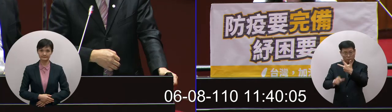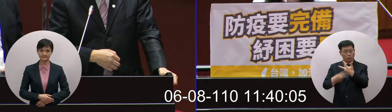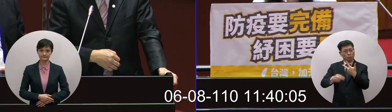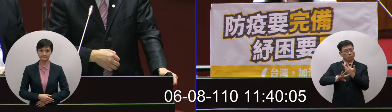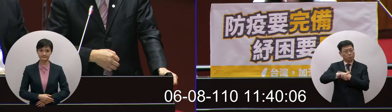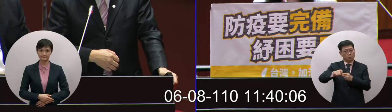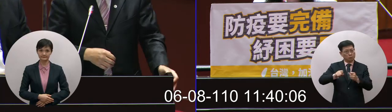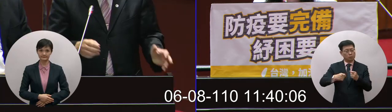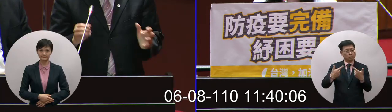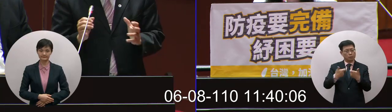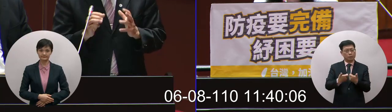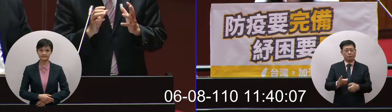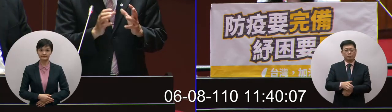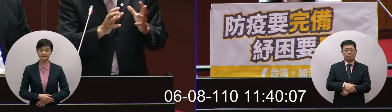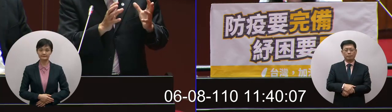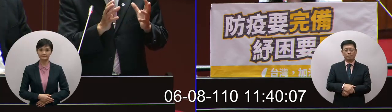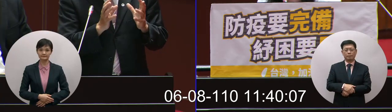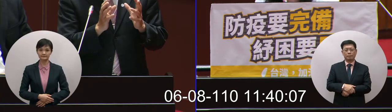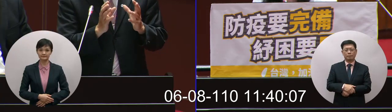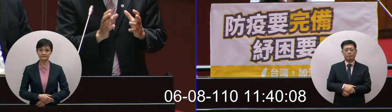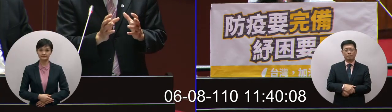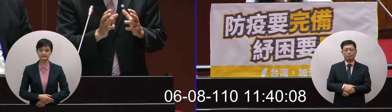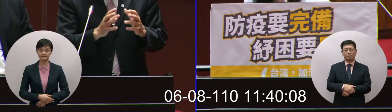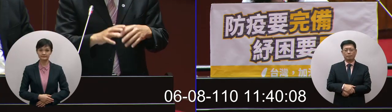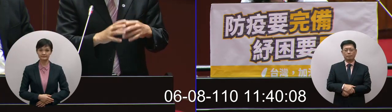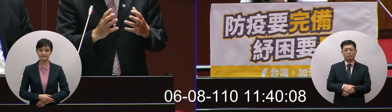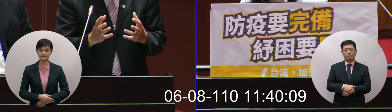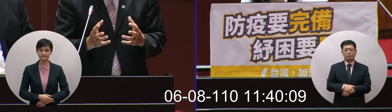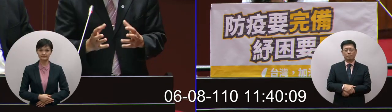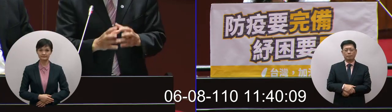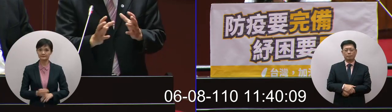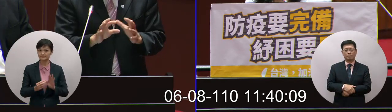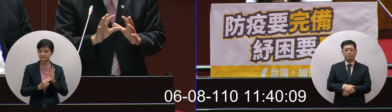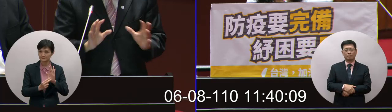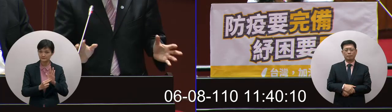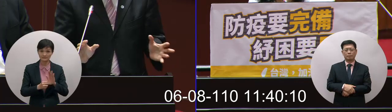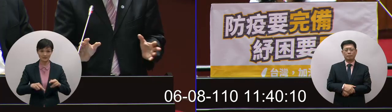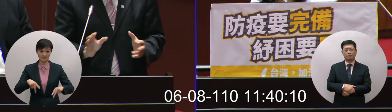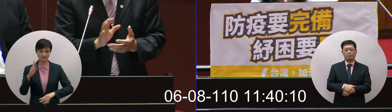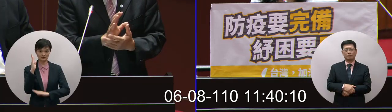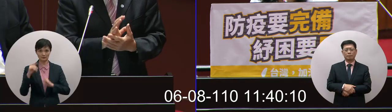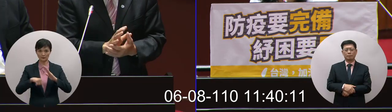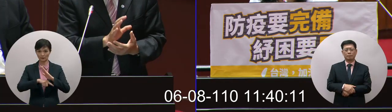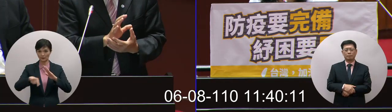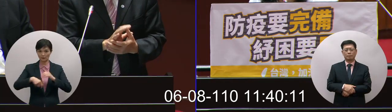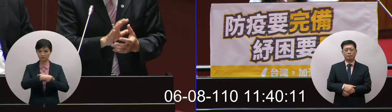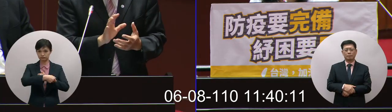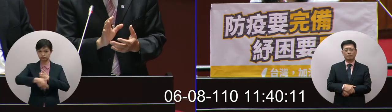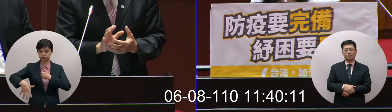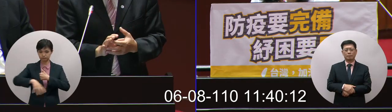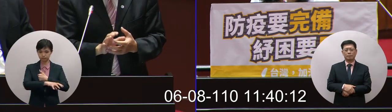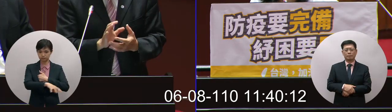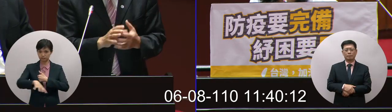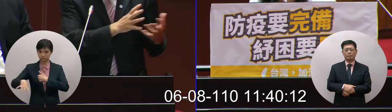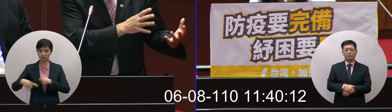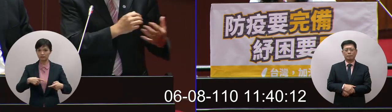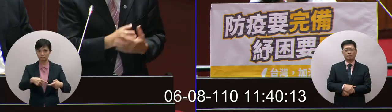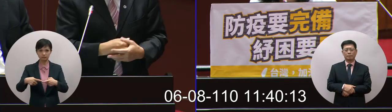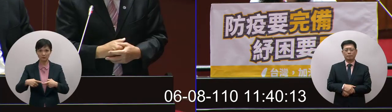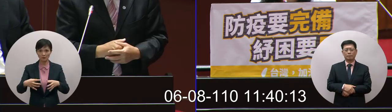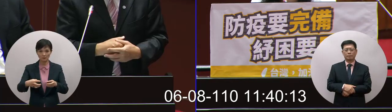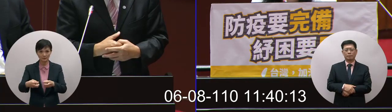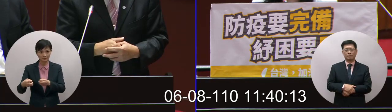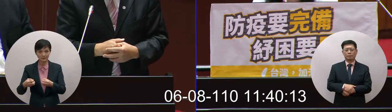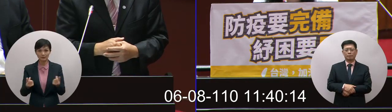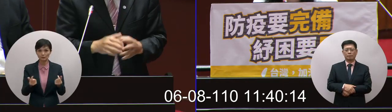他的方案？ 委员，因为这个我们过应该说整个行政院跨部会啊，大家对于企业包含我